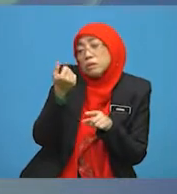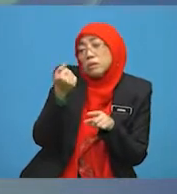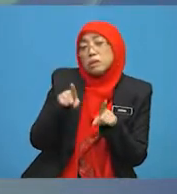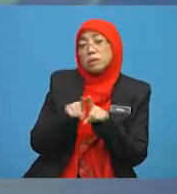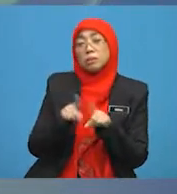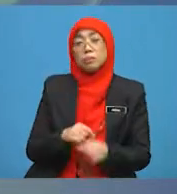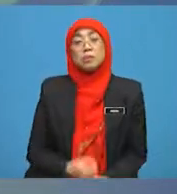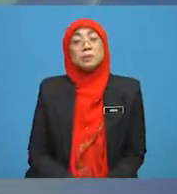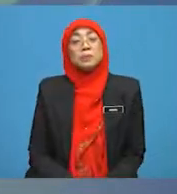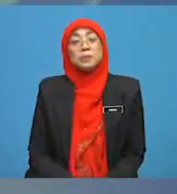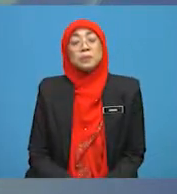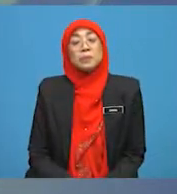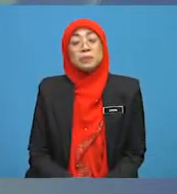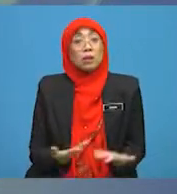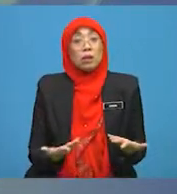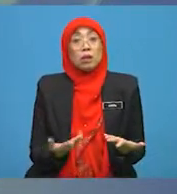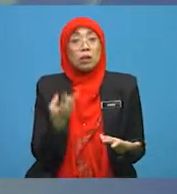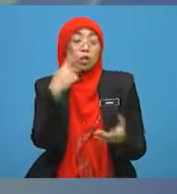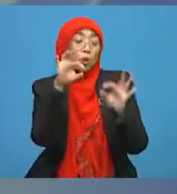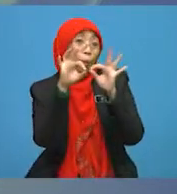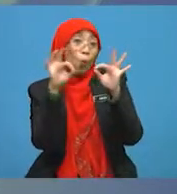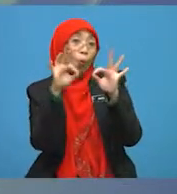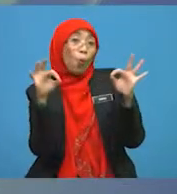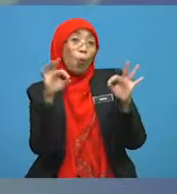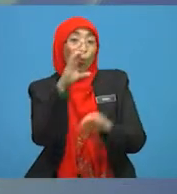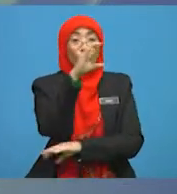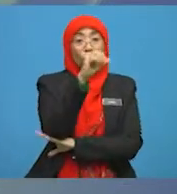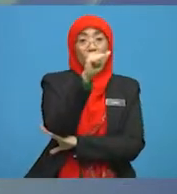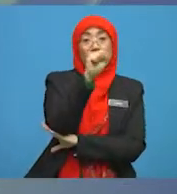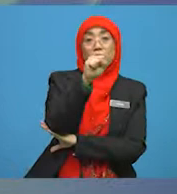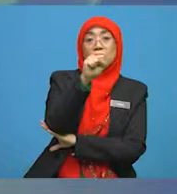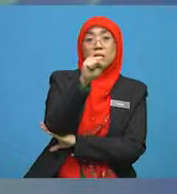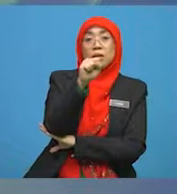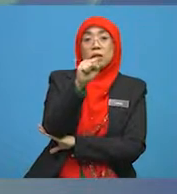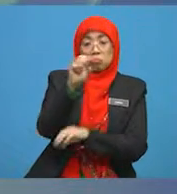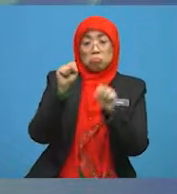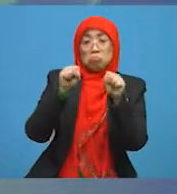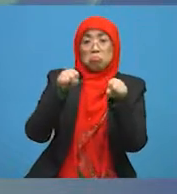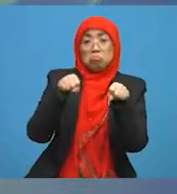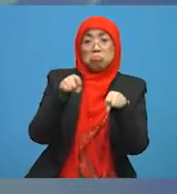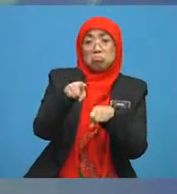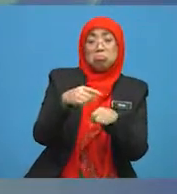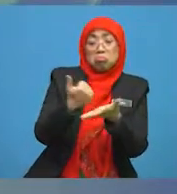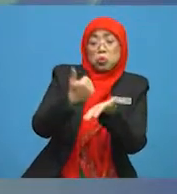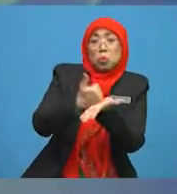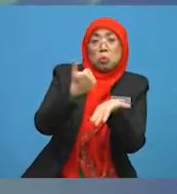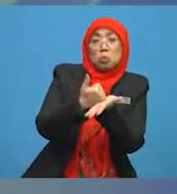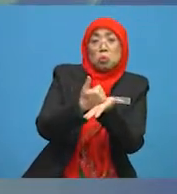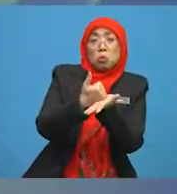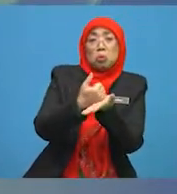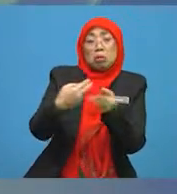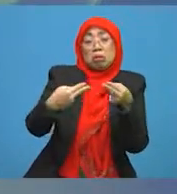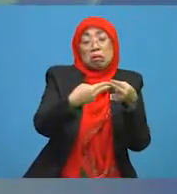dalam ayat. Ayat pertama, charge. Boleh awak tolong charge telefon bimbit